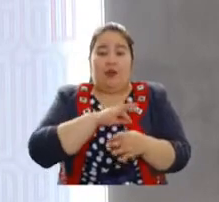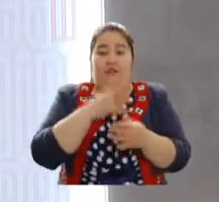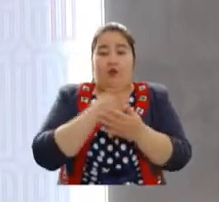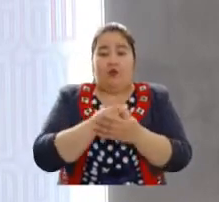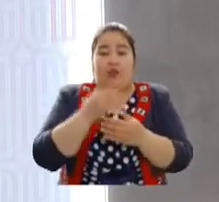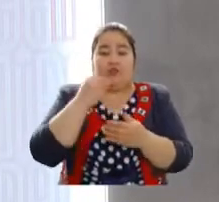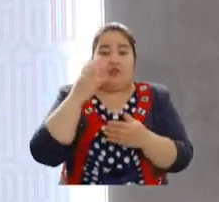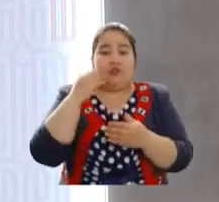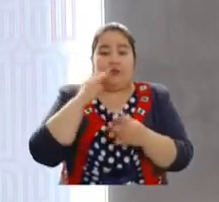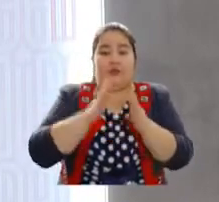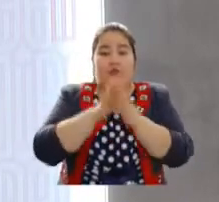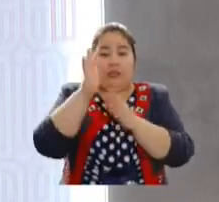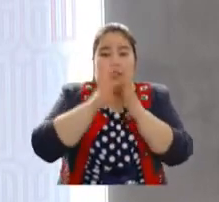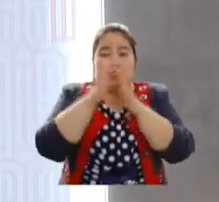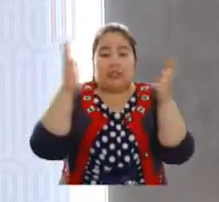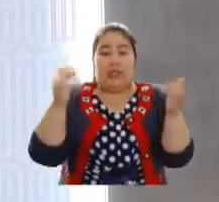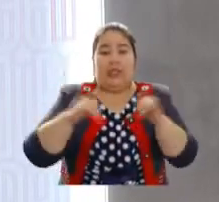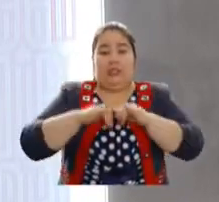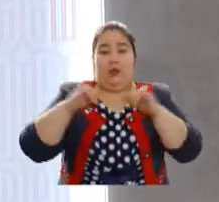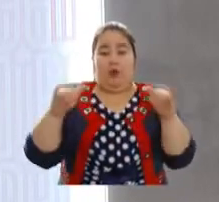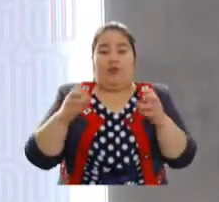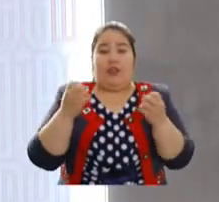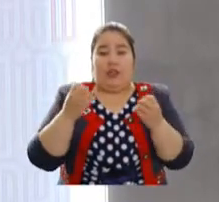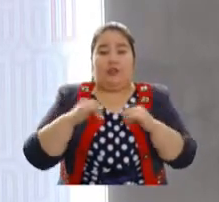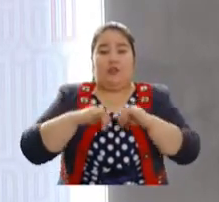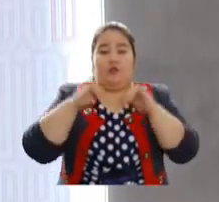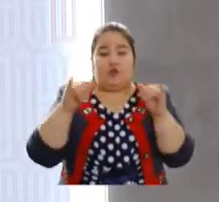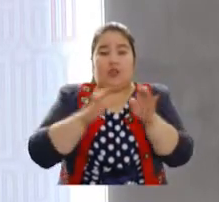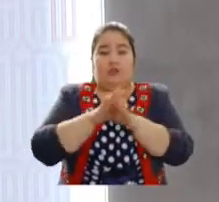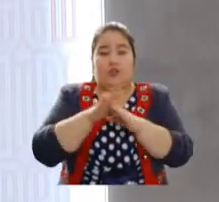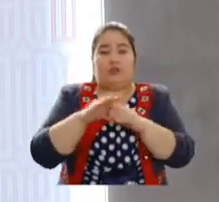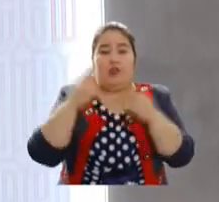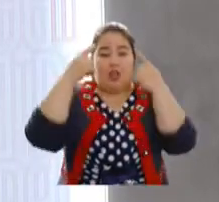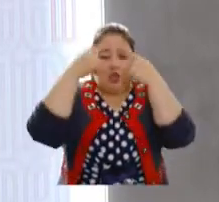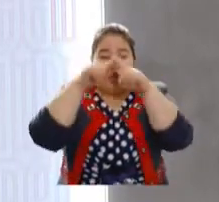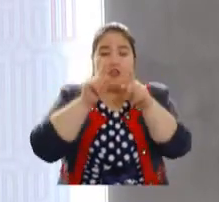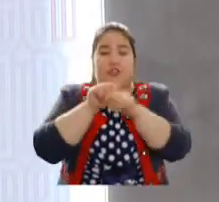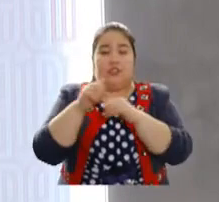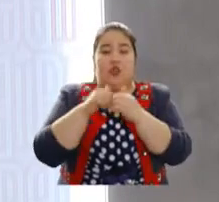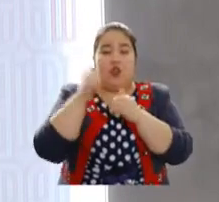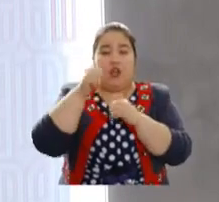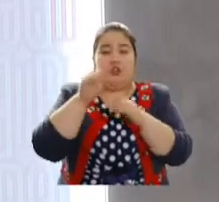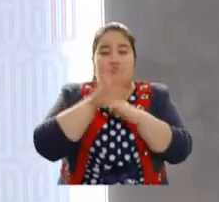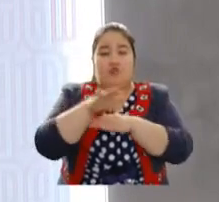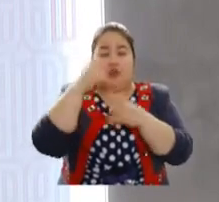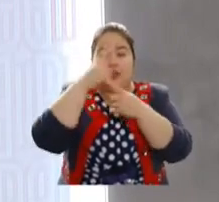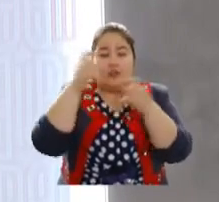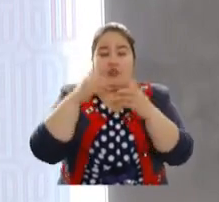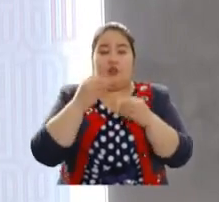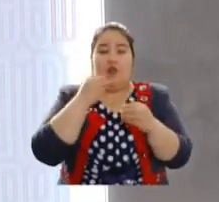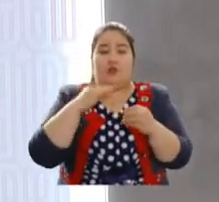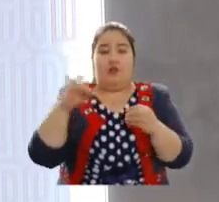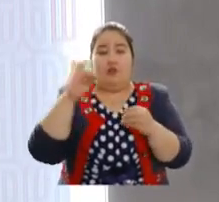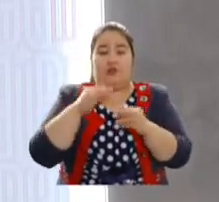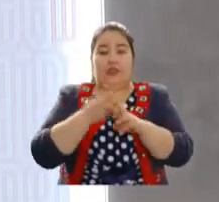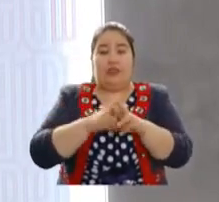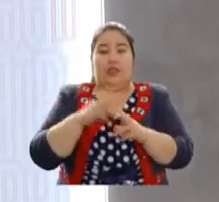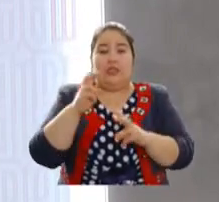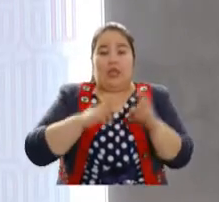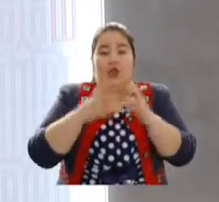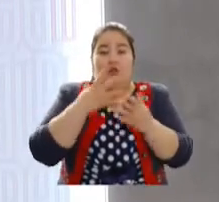meva sabzavotchilik tarmog'ini yanada rivojlantirish, ilg'or texnologiyalarni joriy etish, oziq-ovqat